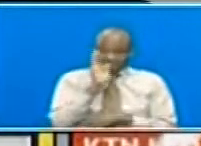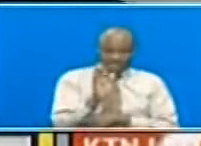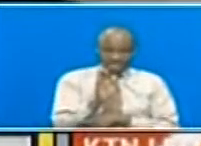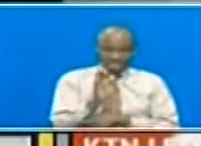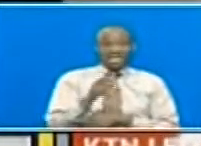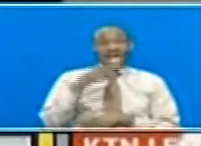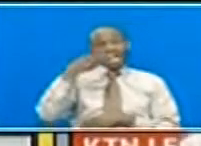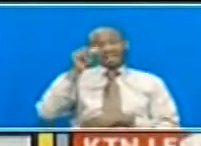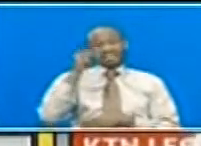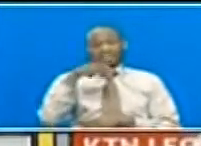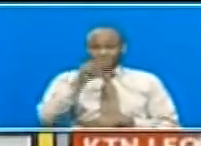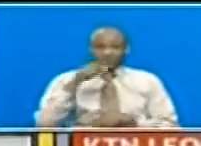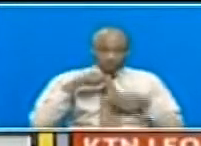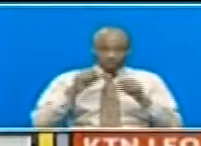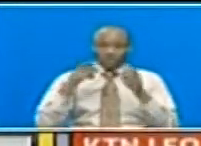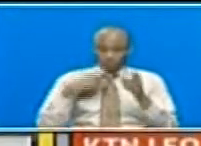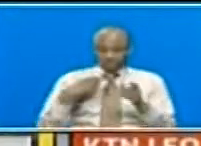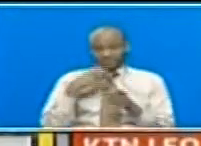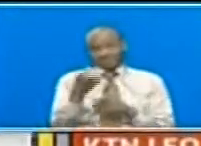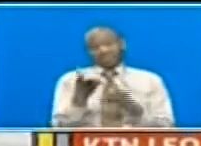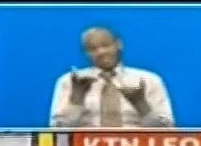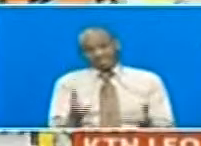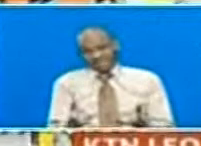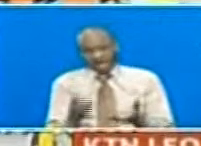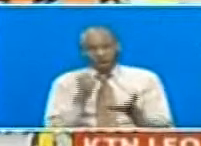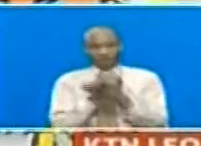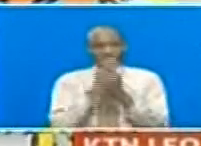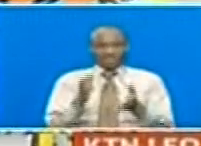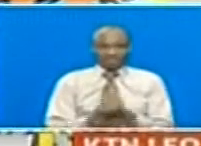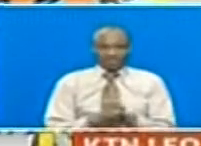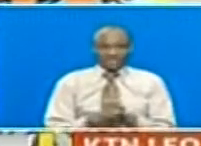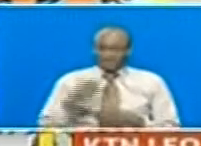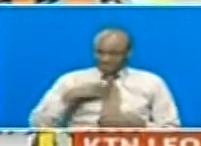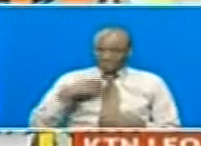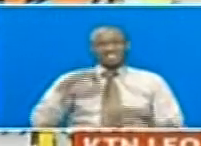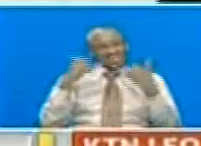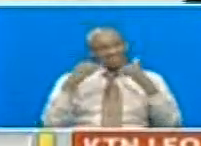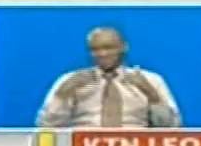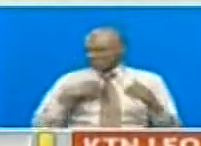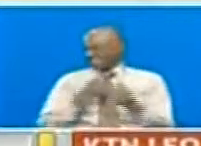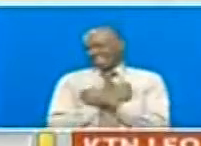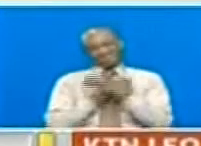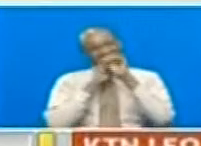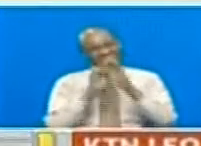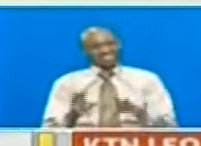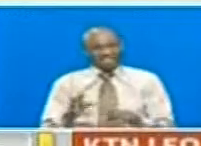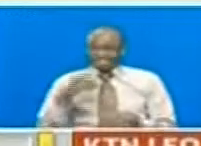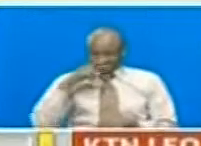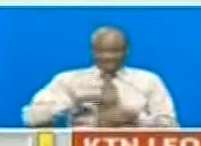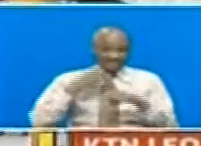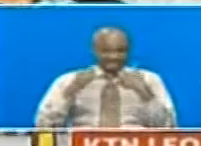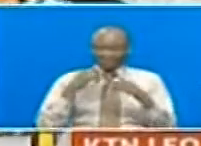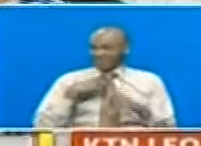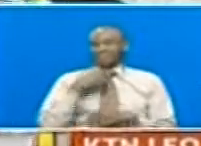Hassan anaendeleza uhasibu binafsi hapa Nairobi. Kazi ya uigizaji haikunivutia ile alivyokuwa kwenye acting,